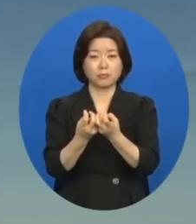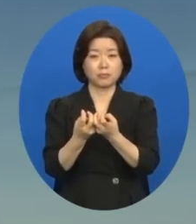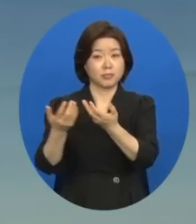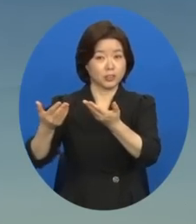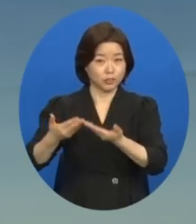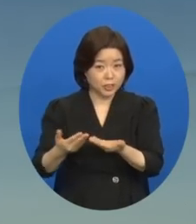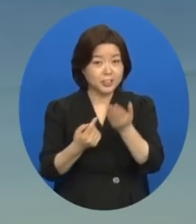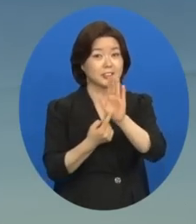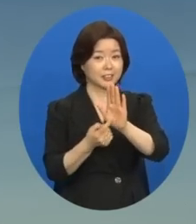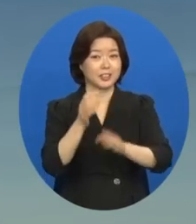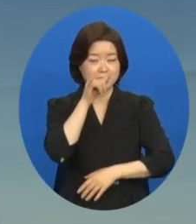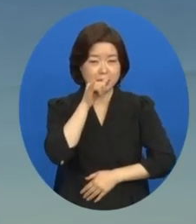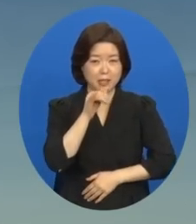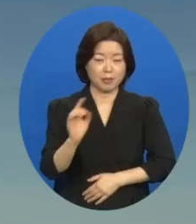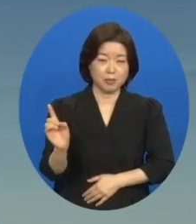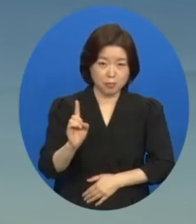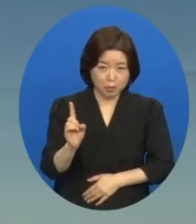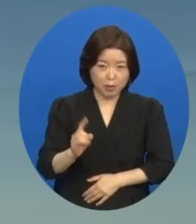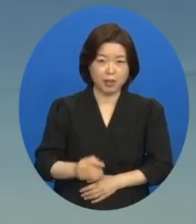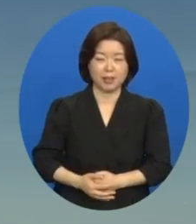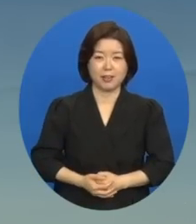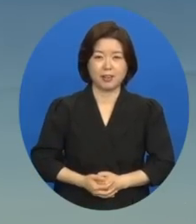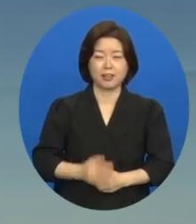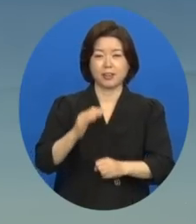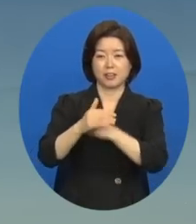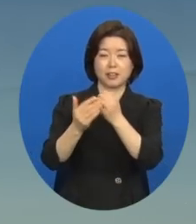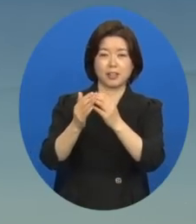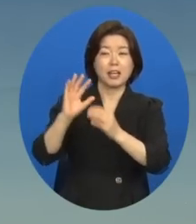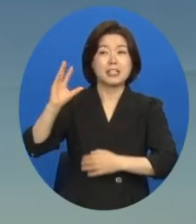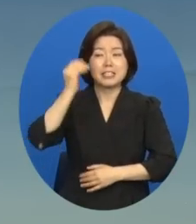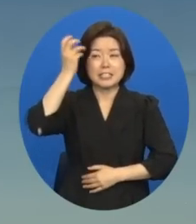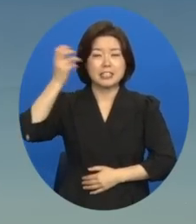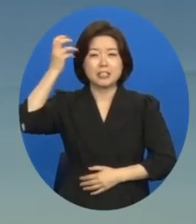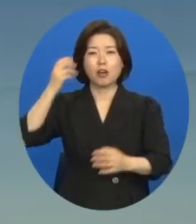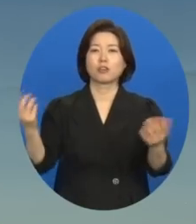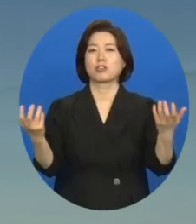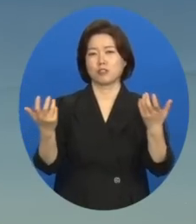있어요. 그것이 뭐냐면 성령 충만이에요.